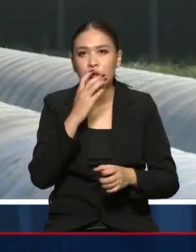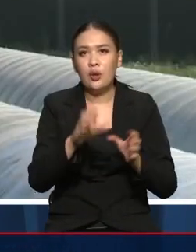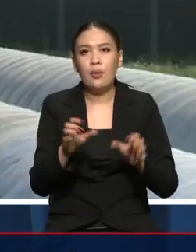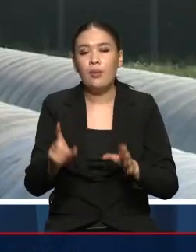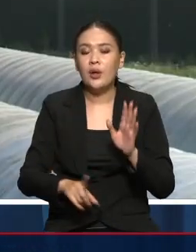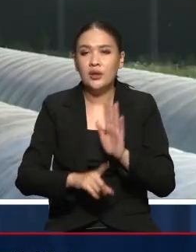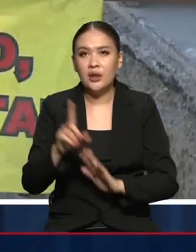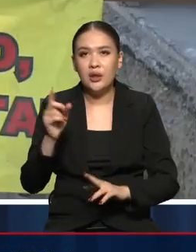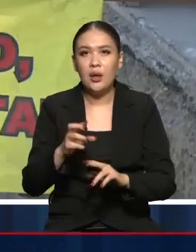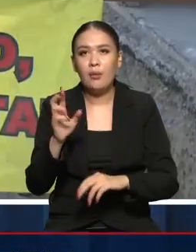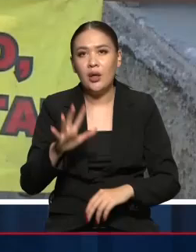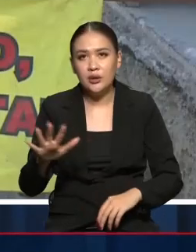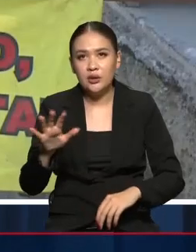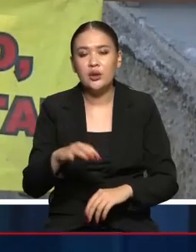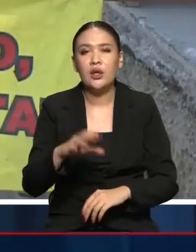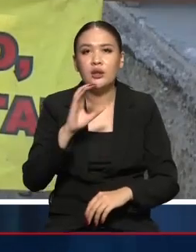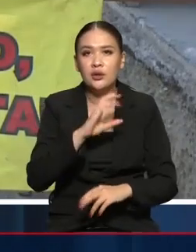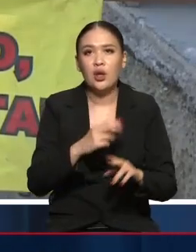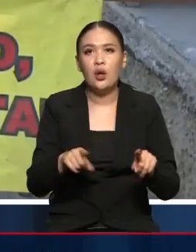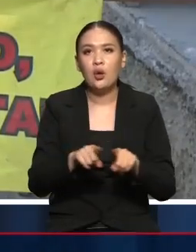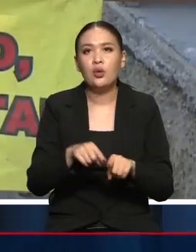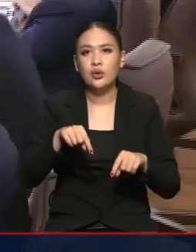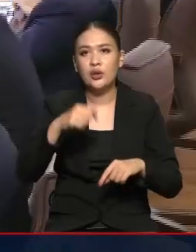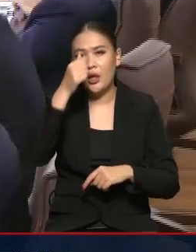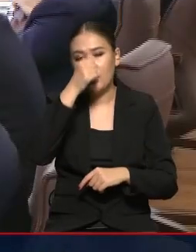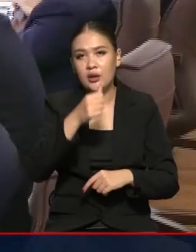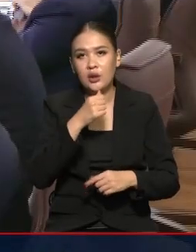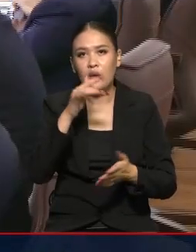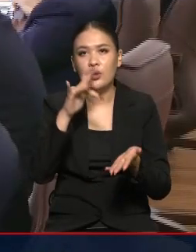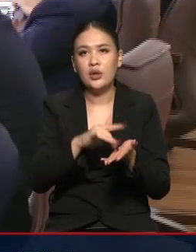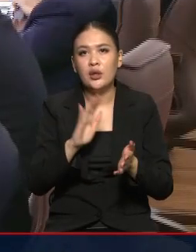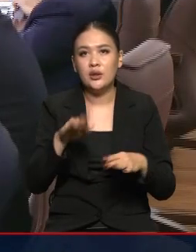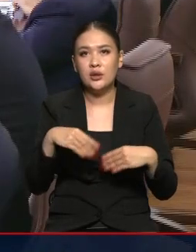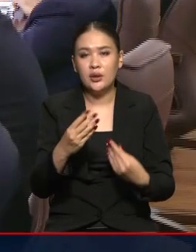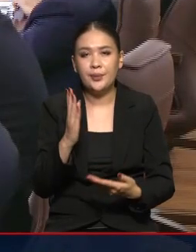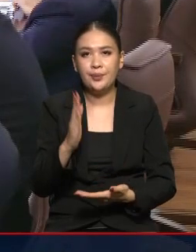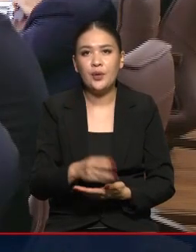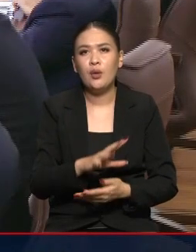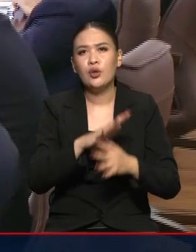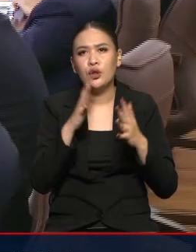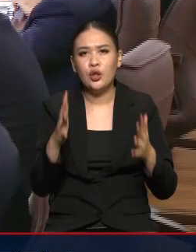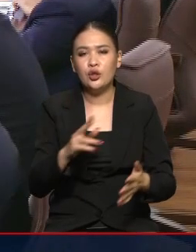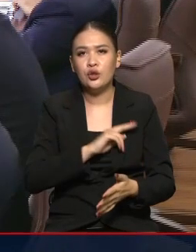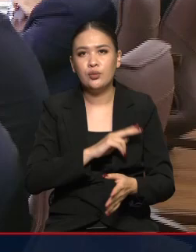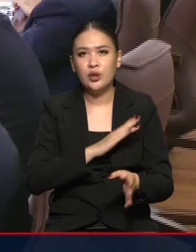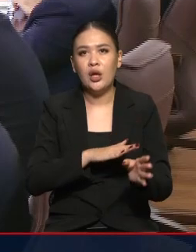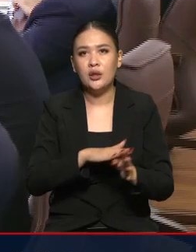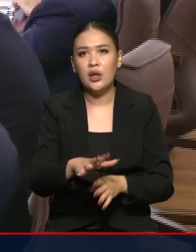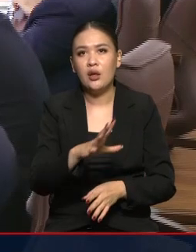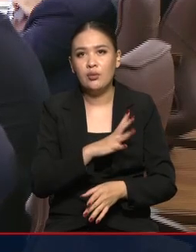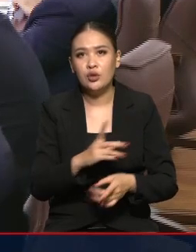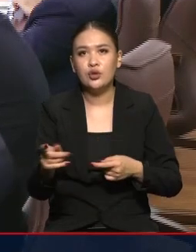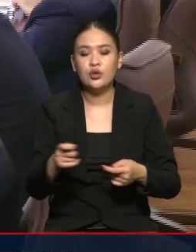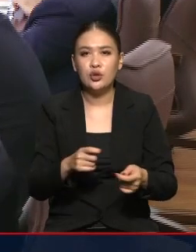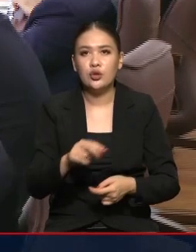басталды. Ал батыс пен оңтүстік өңірлерде осы айдың ортасында беріледі. Үлкен жұмыс атқарылды. Оның бөлінген қаржы көлемінен де жүргізілген